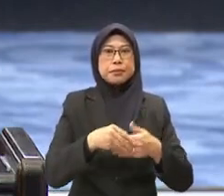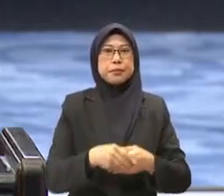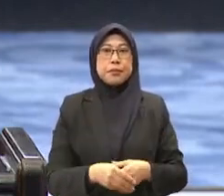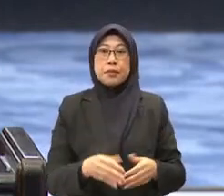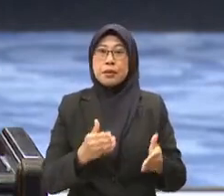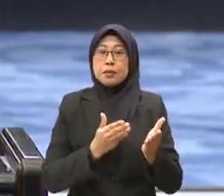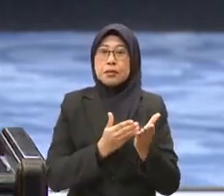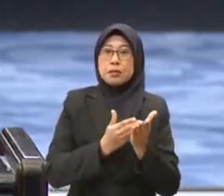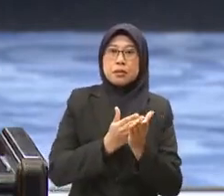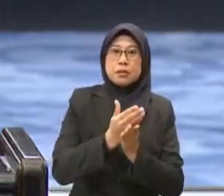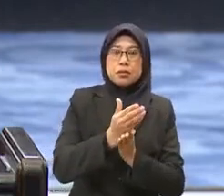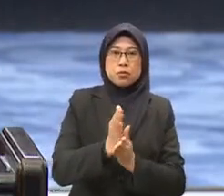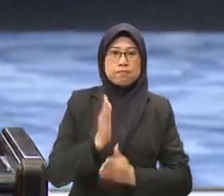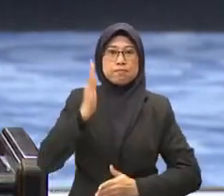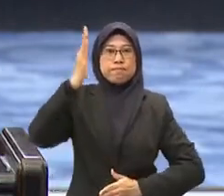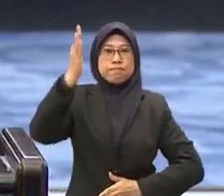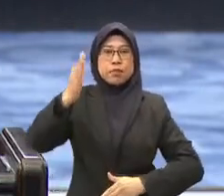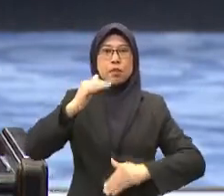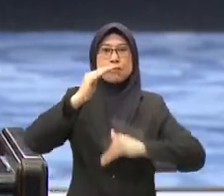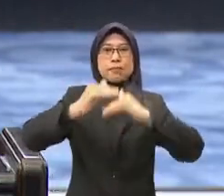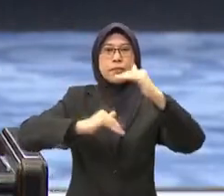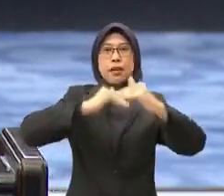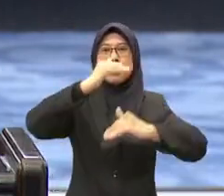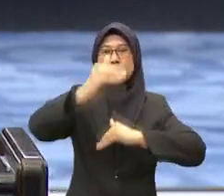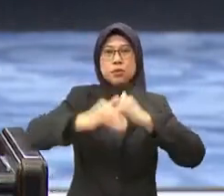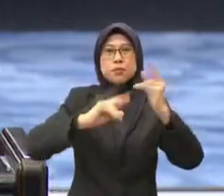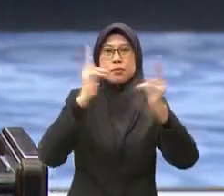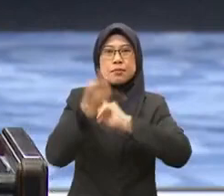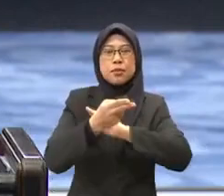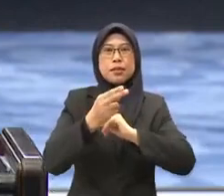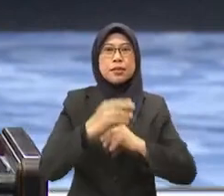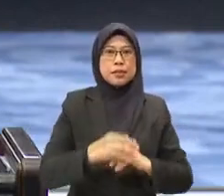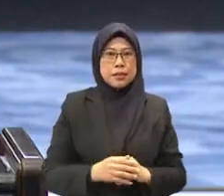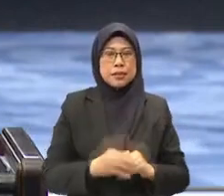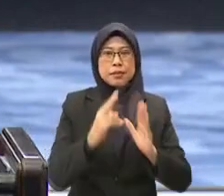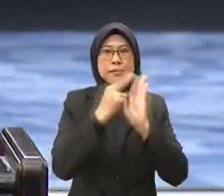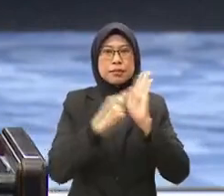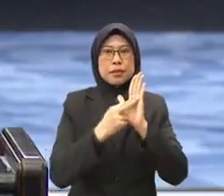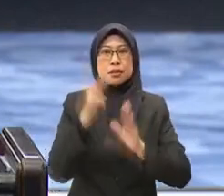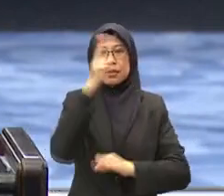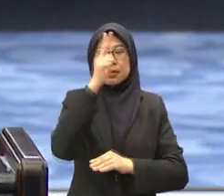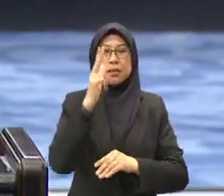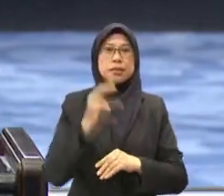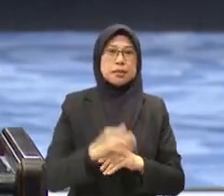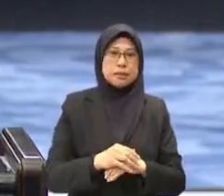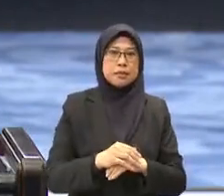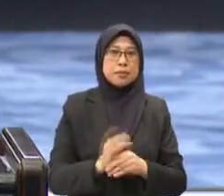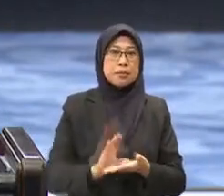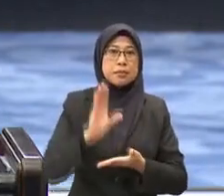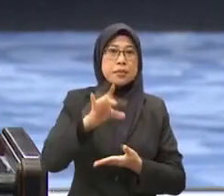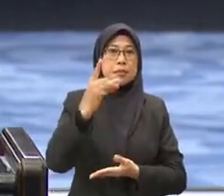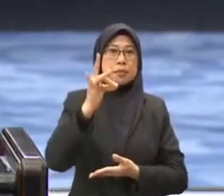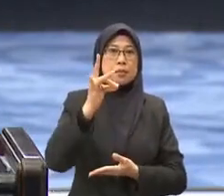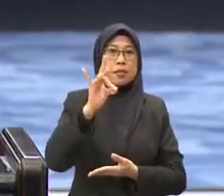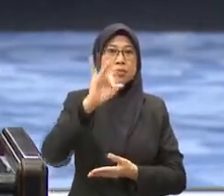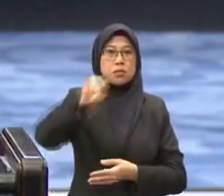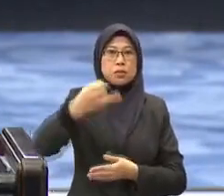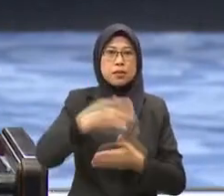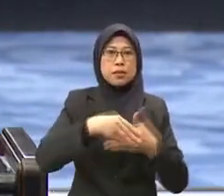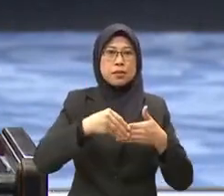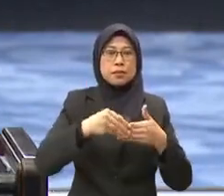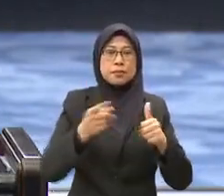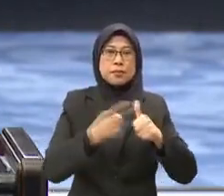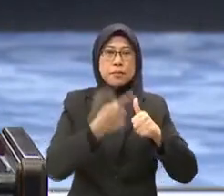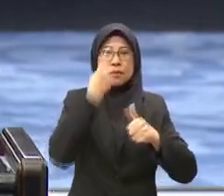terus mengorak langkah ke hadapan dalam pelaksanaan reformasi perundangan kerajaan perpaduan memperuntukkan 18 juta malayia